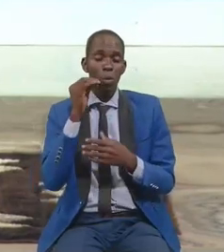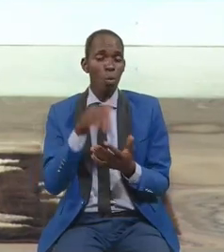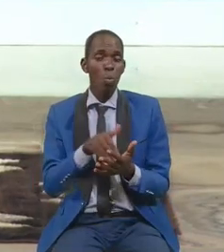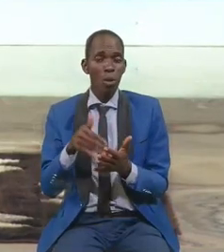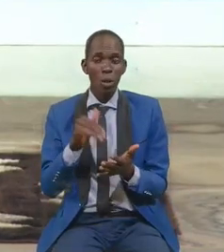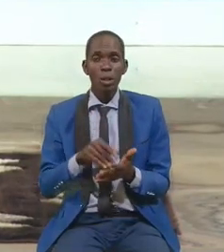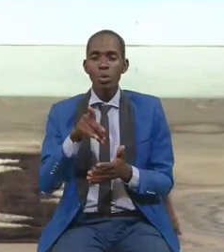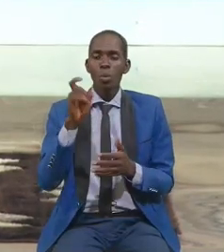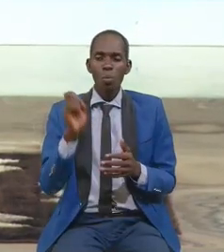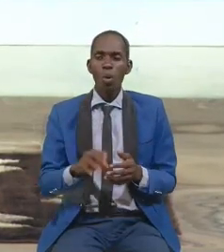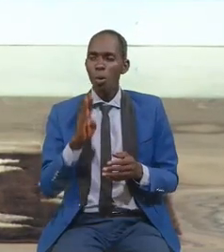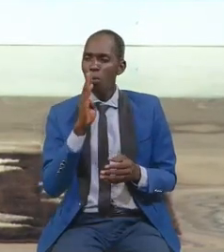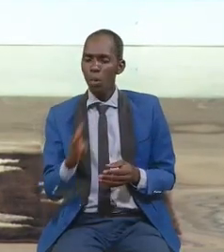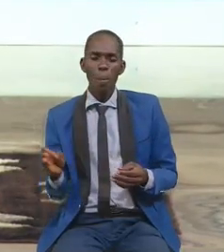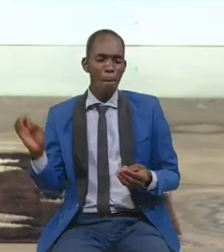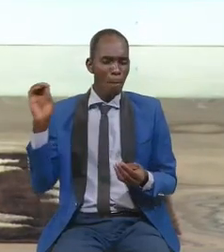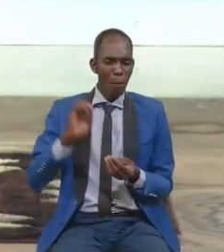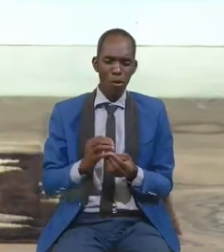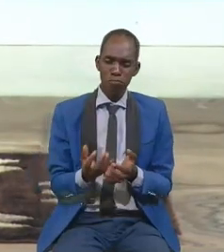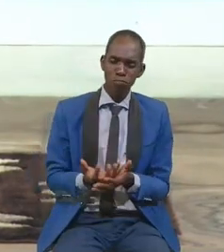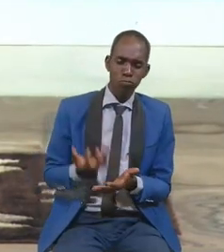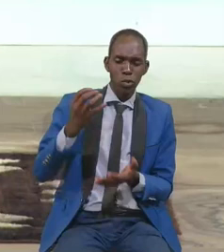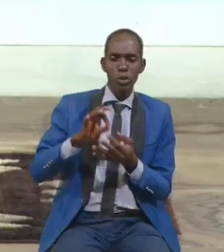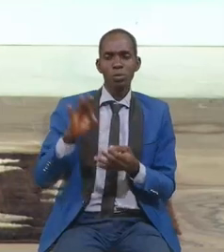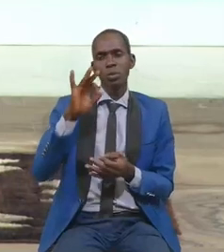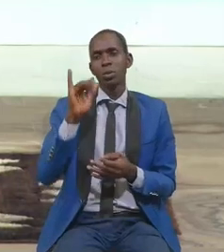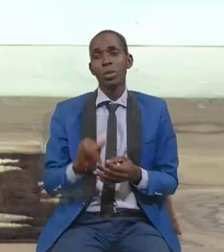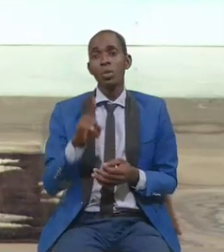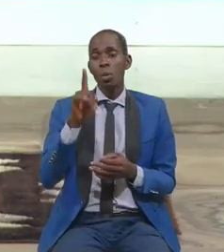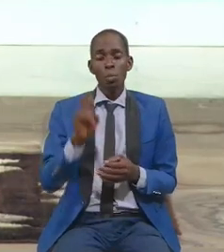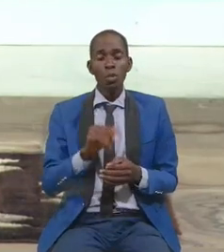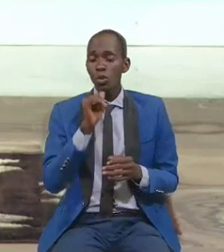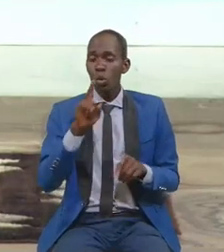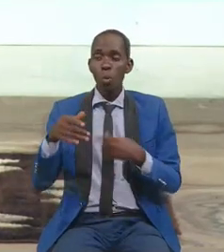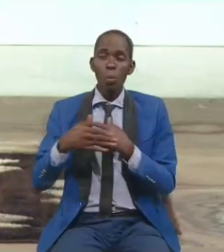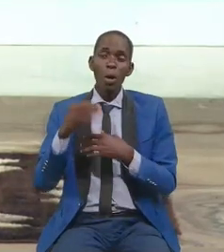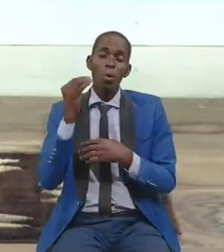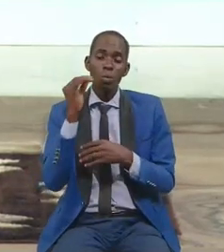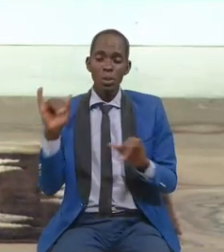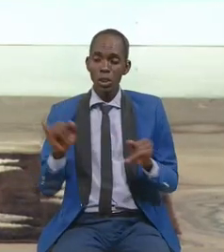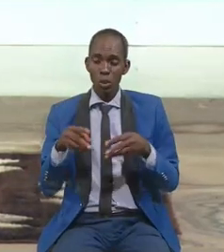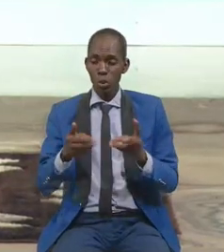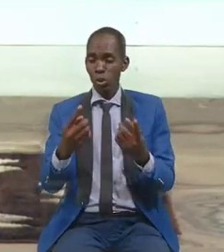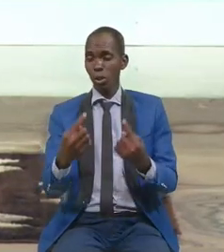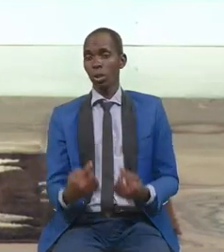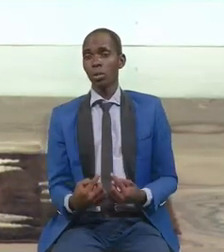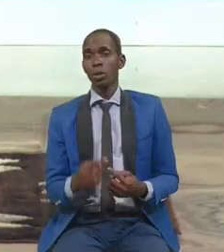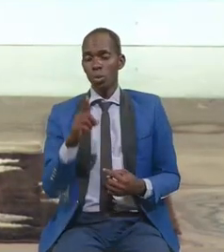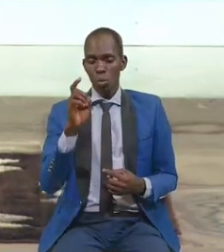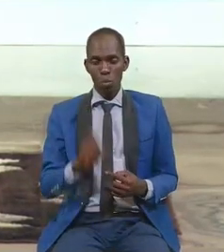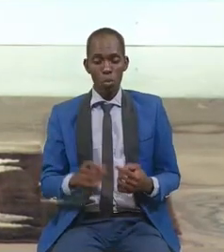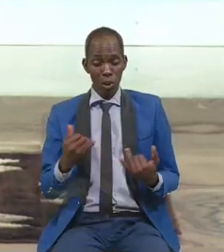étiez arrivé. Vous devez être plus riche spirituellement. Vous ne devez pas rentrer à la maison telle que vous êtes arrivé. Vous devez être